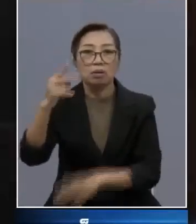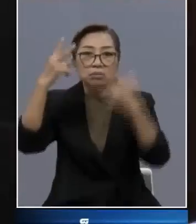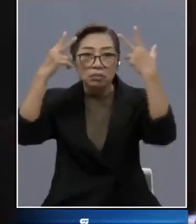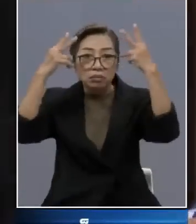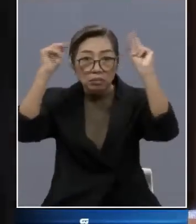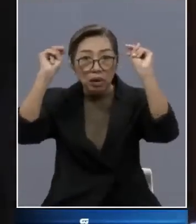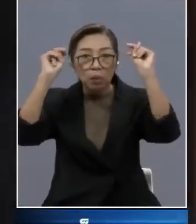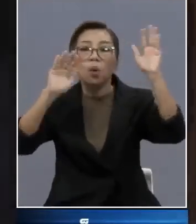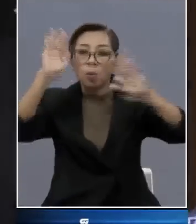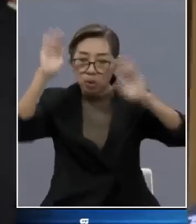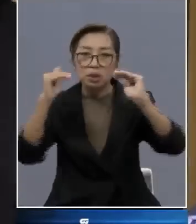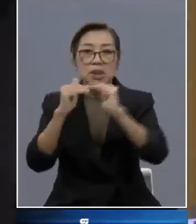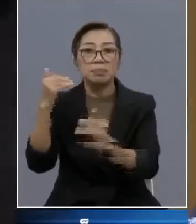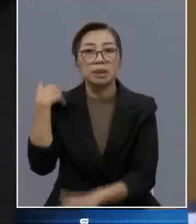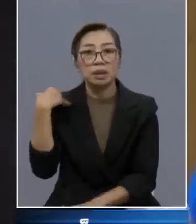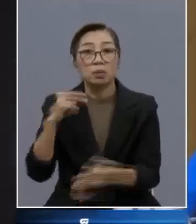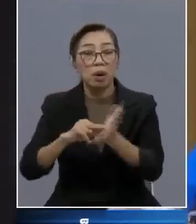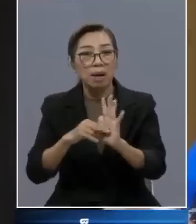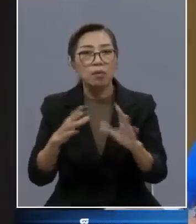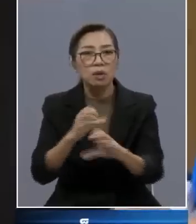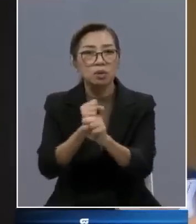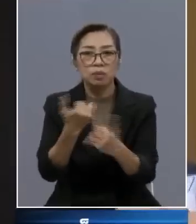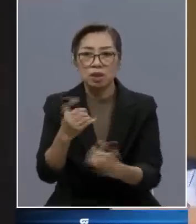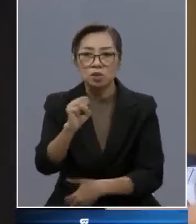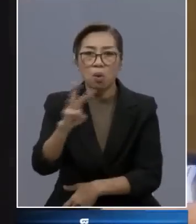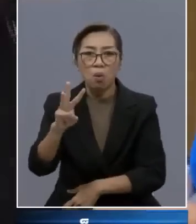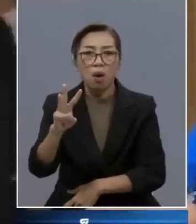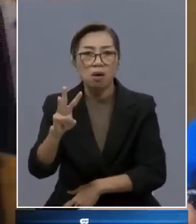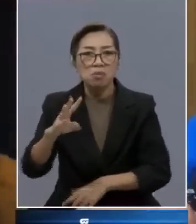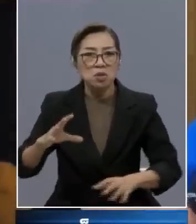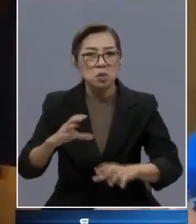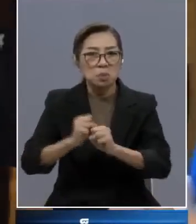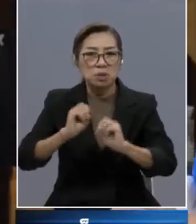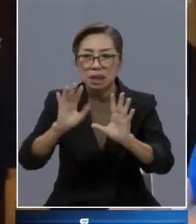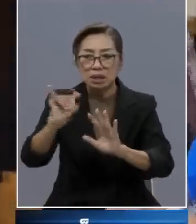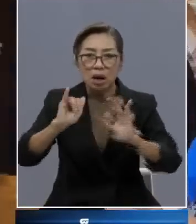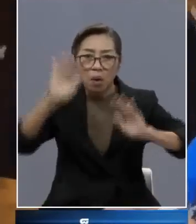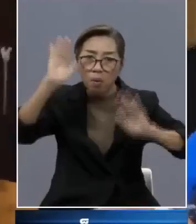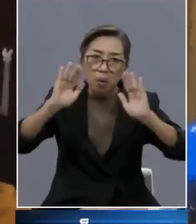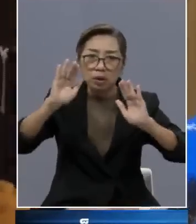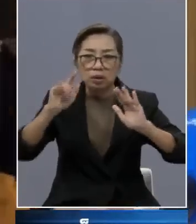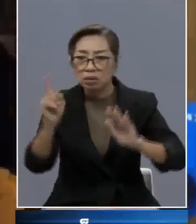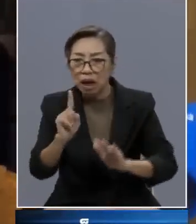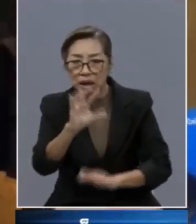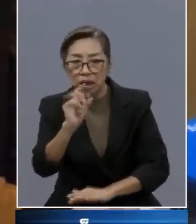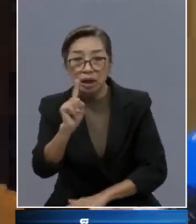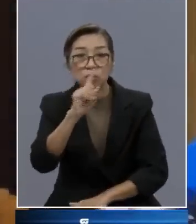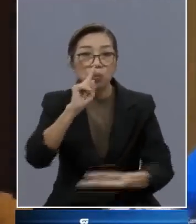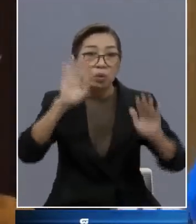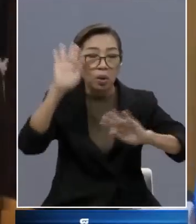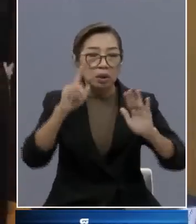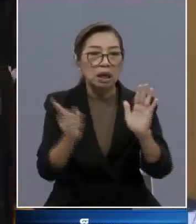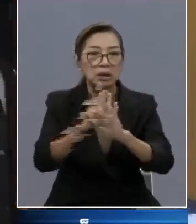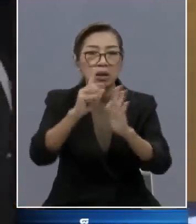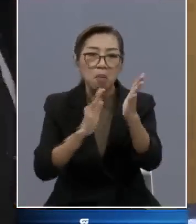ได้ขณะนี้สว.ก็ยังไม่ชัดเจนว่าจะโหวตกันยังไงเพราะฉะนั้นดูเหมือนมันก็จะเป็นช่องด้วย ยิ่งถ้าโหวตกันไม่ได้ครั้งที่1ครั้งที่2ครั้งที่